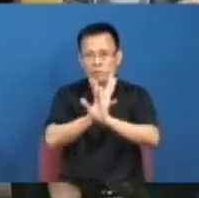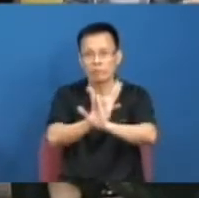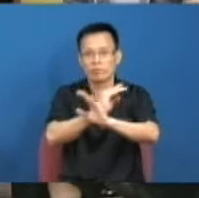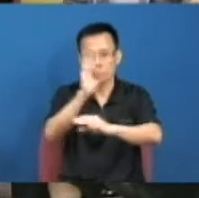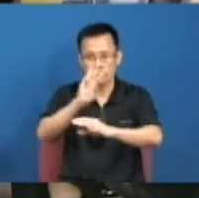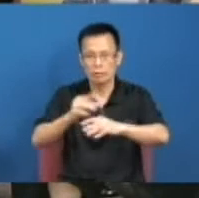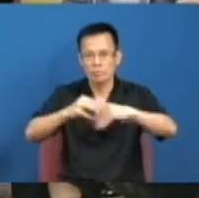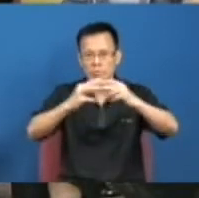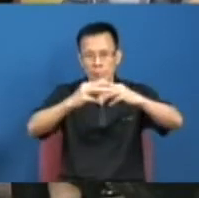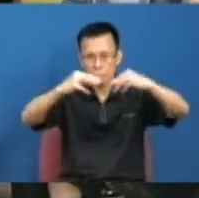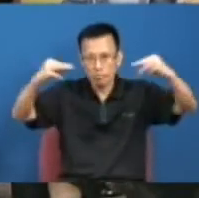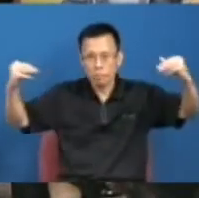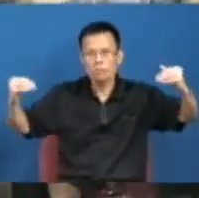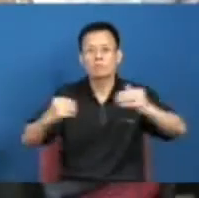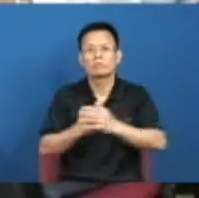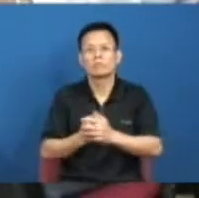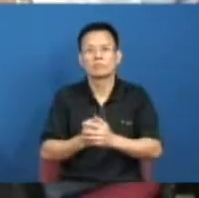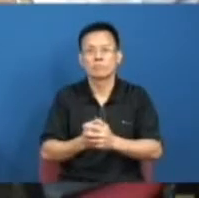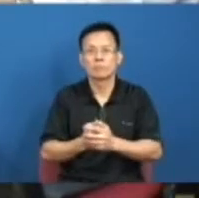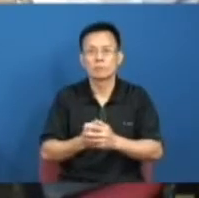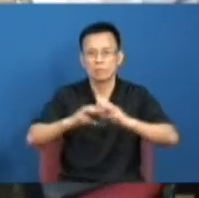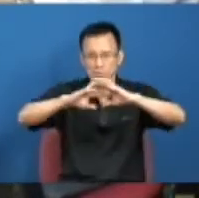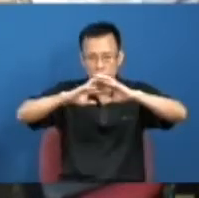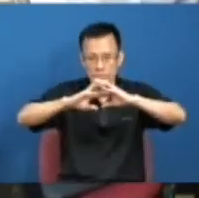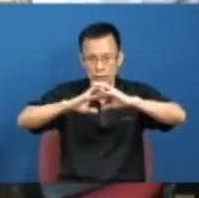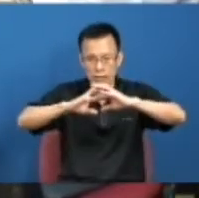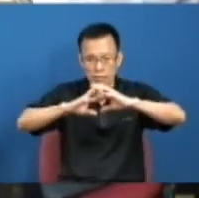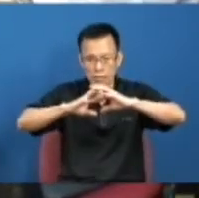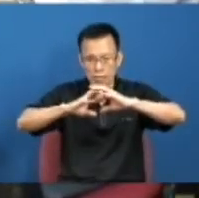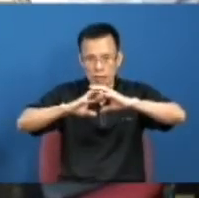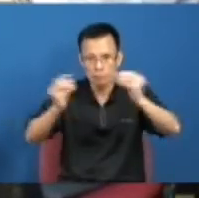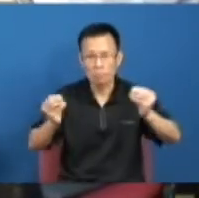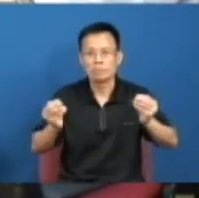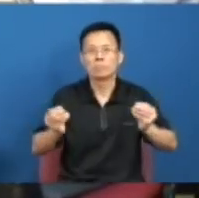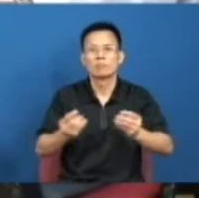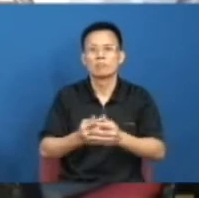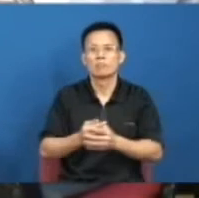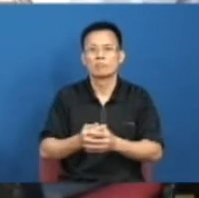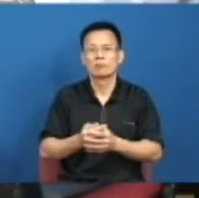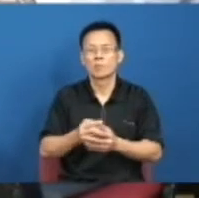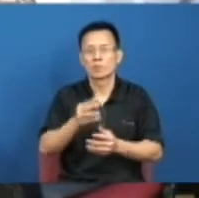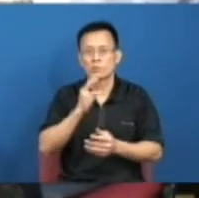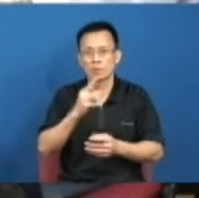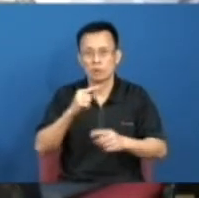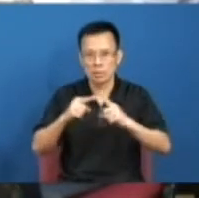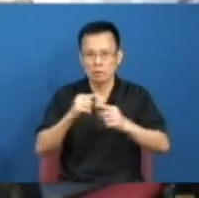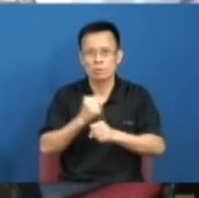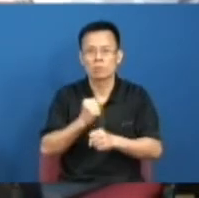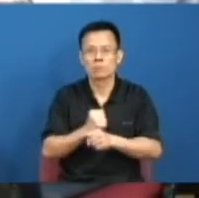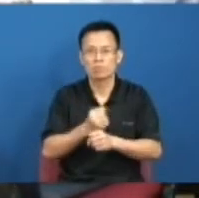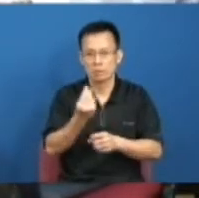噶？ 係啦，即係呢個同個質素本身嘅物料嘅質素，同埋人做所工程嘅質素有好大關